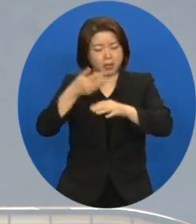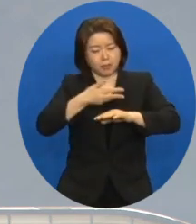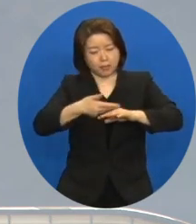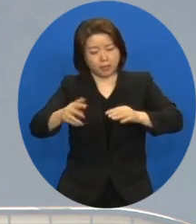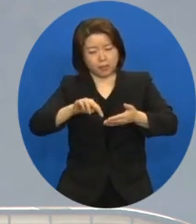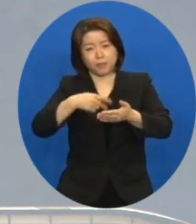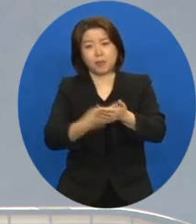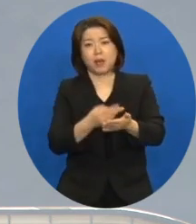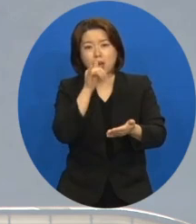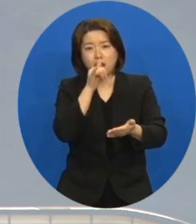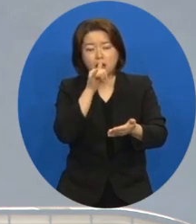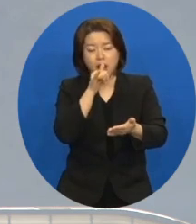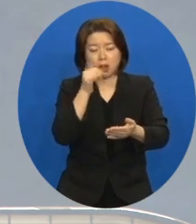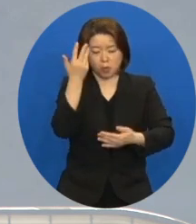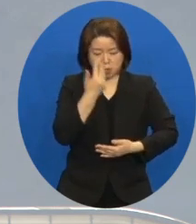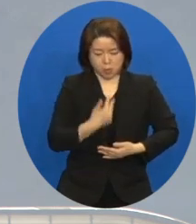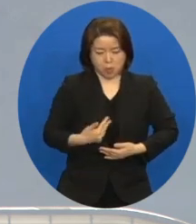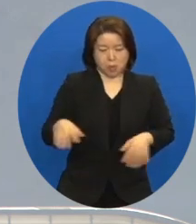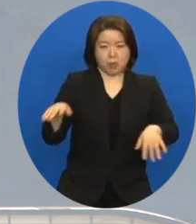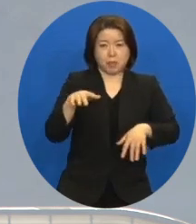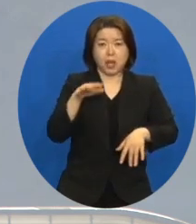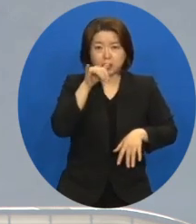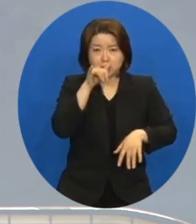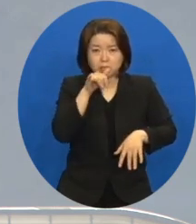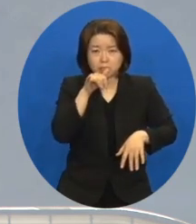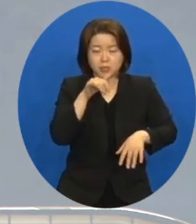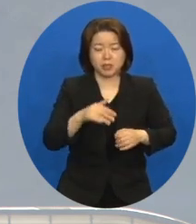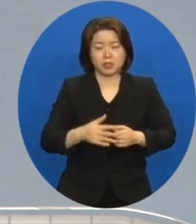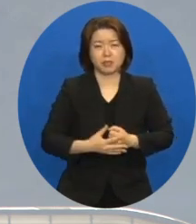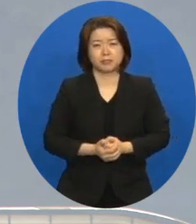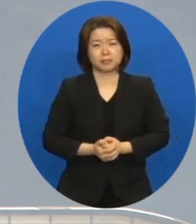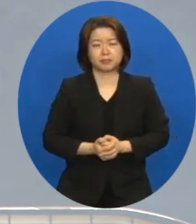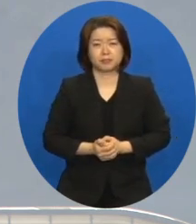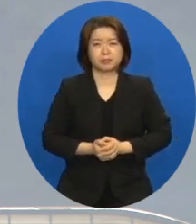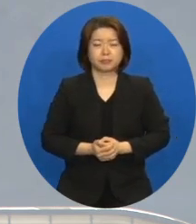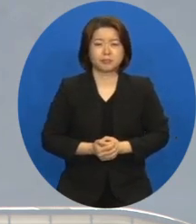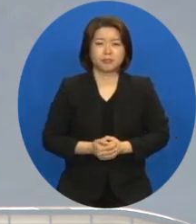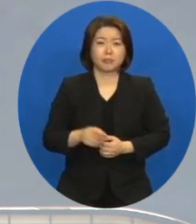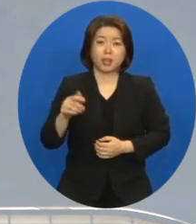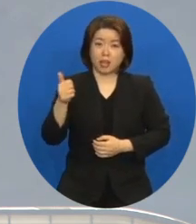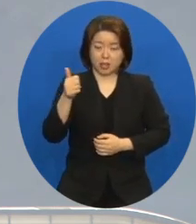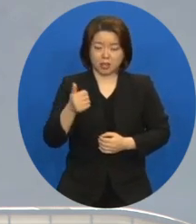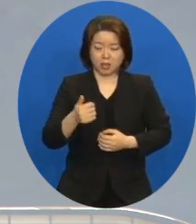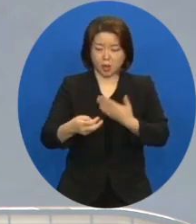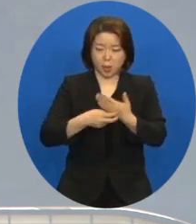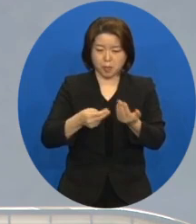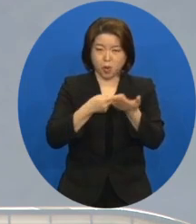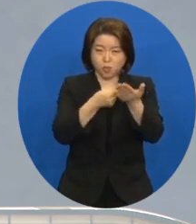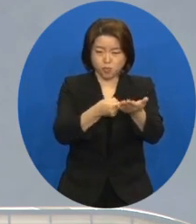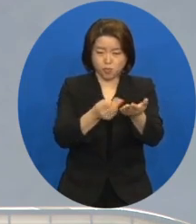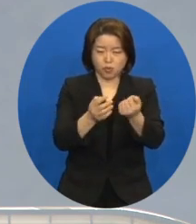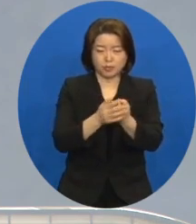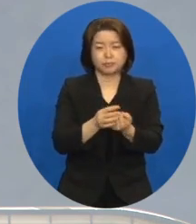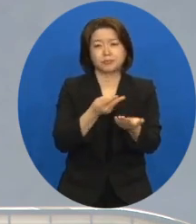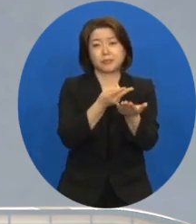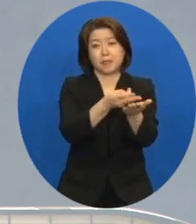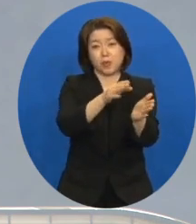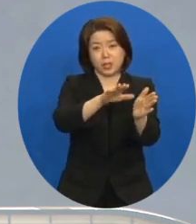쓰러지셨어요. 그리고 온몸에 마비가 왔습니다. 그가 병원에 실려가서 입원해 있을